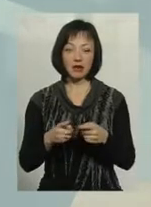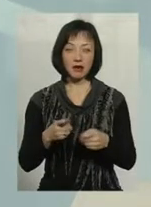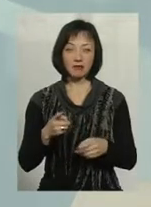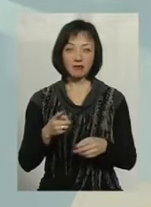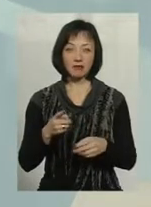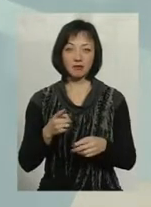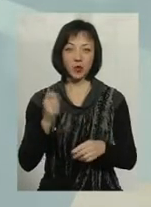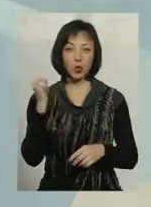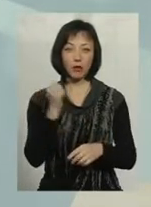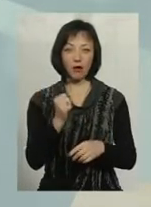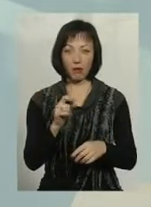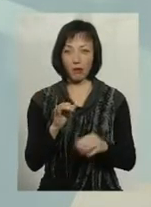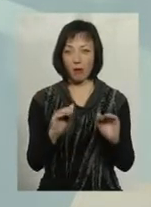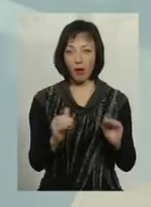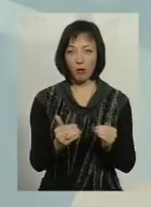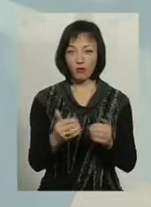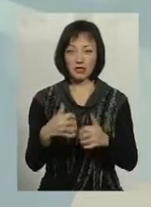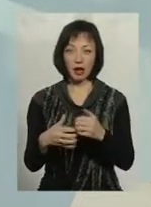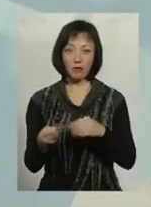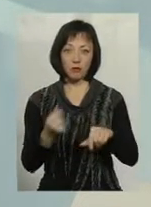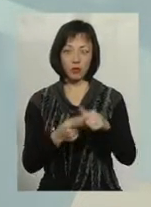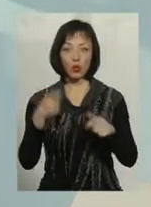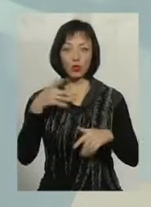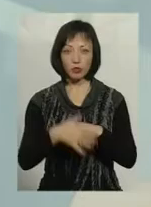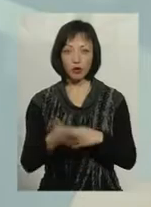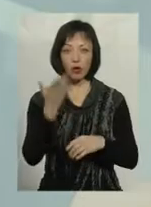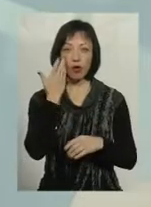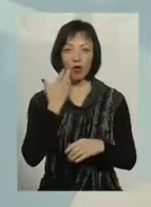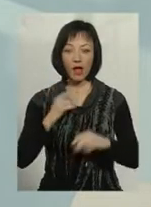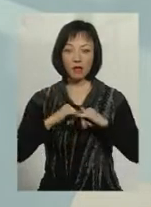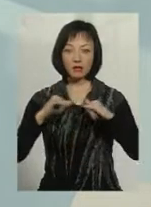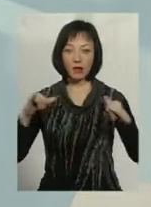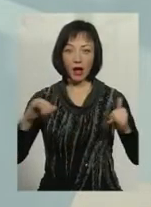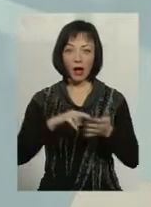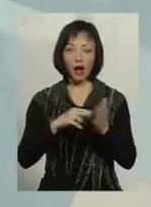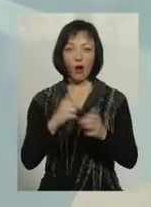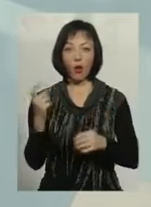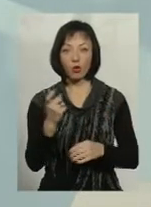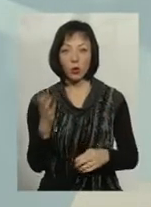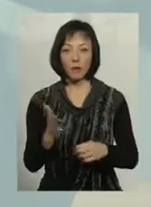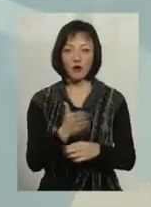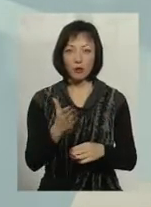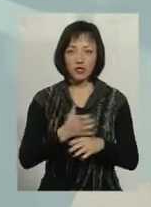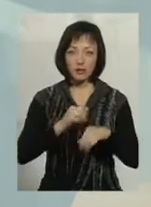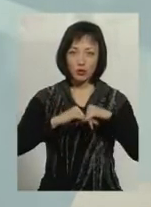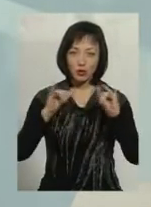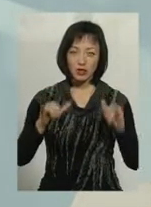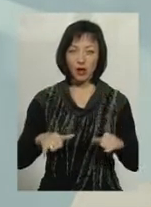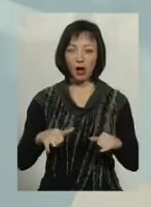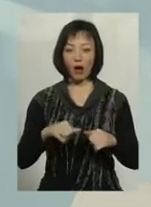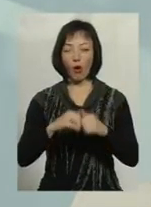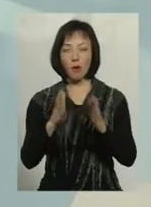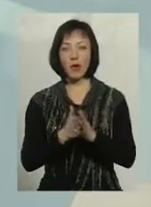бюджетні показники будуть прийматися в цьому році не під ялинку і будуть прийматися виважено